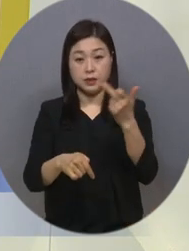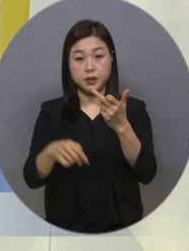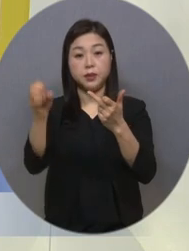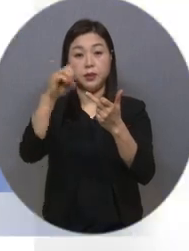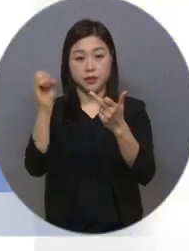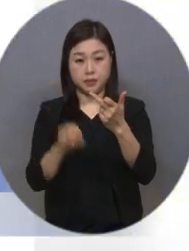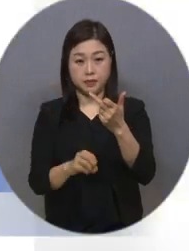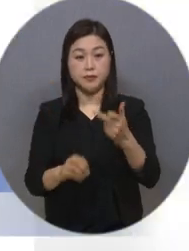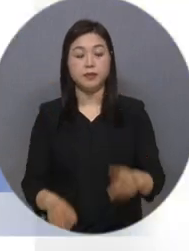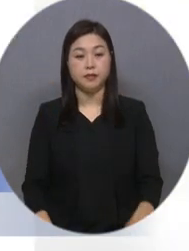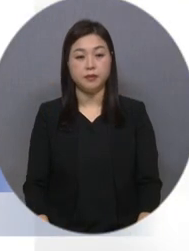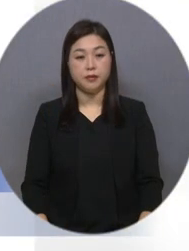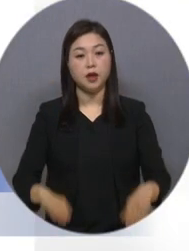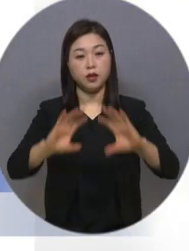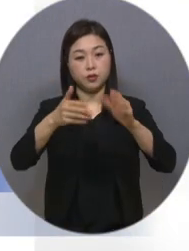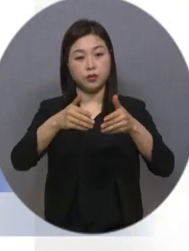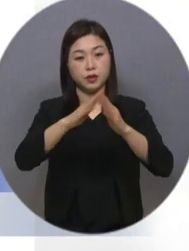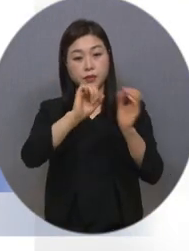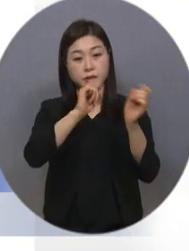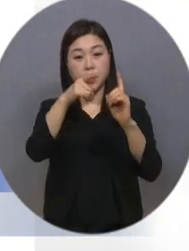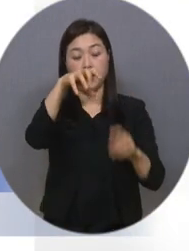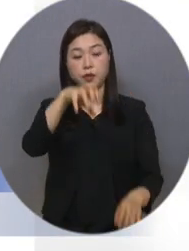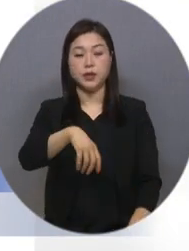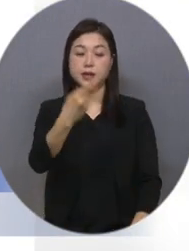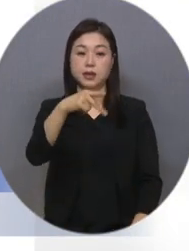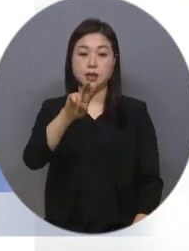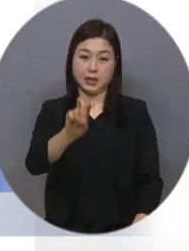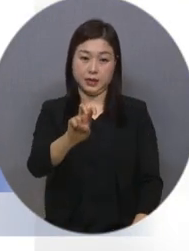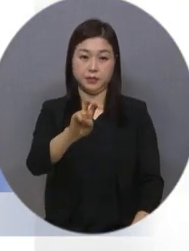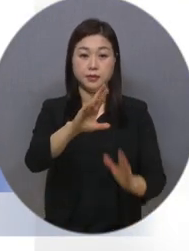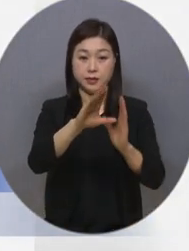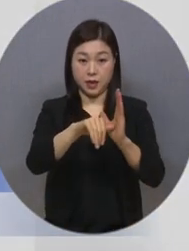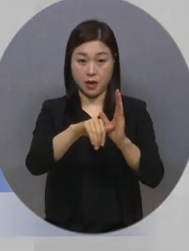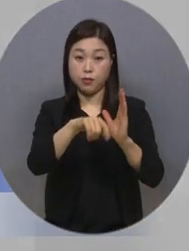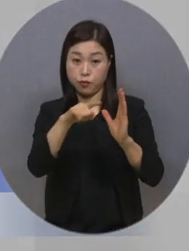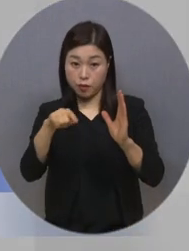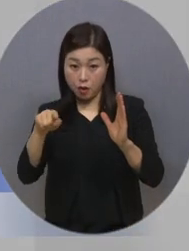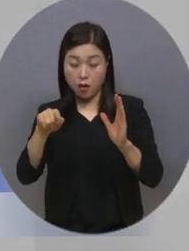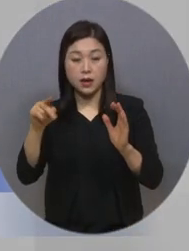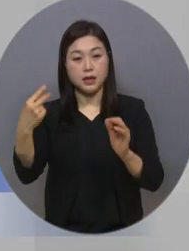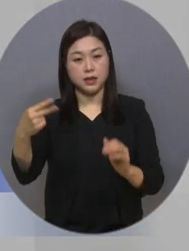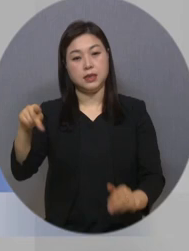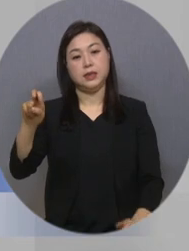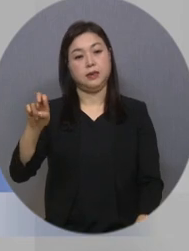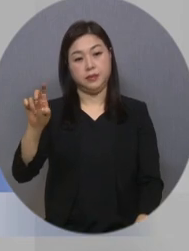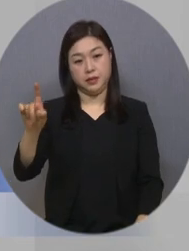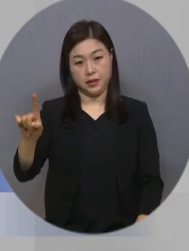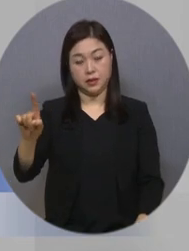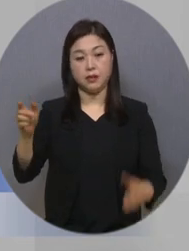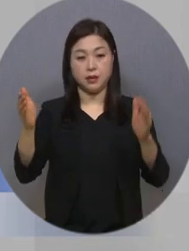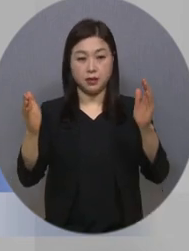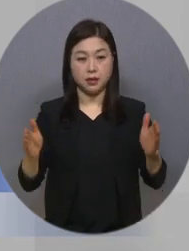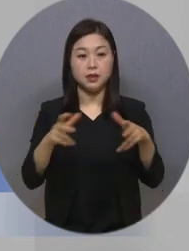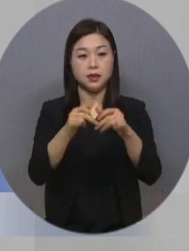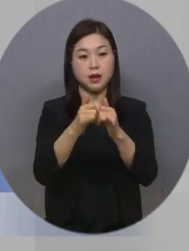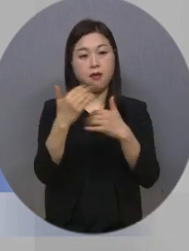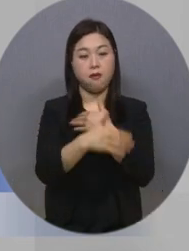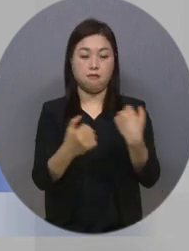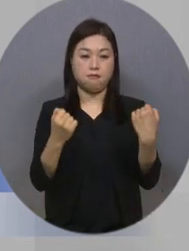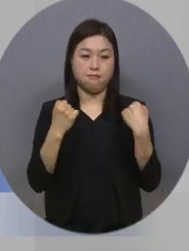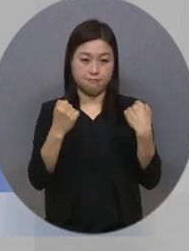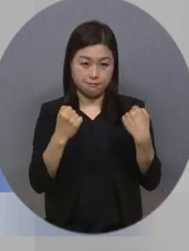나타났습니다. 국립재활원은 지난 2020년부터 2021년까지의 장애인 건강보건통계